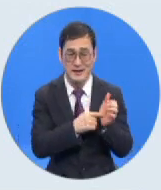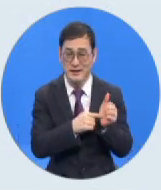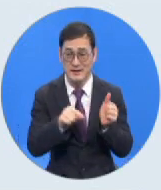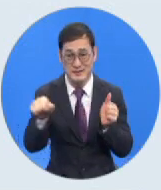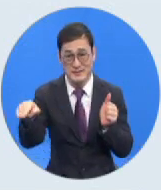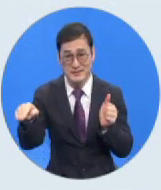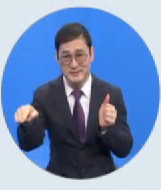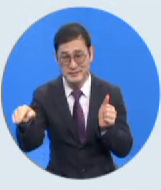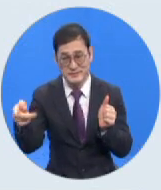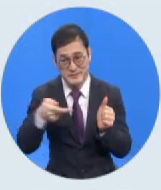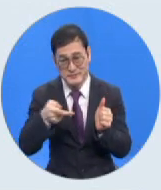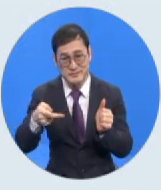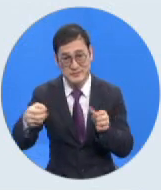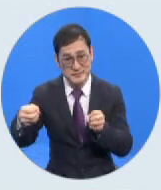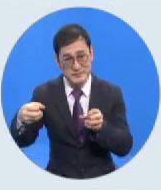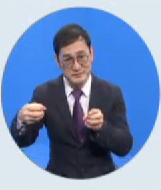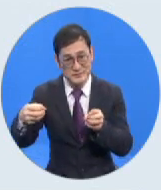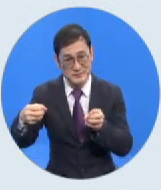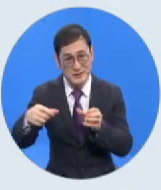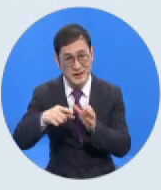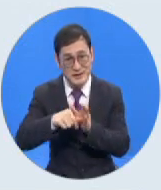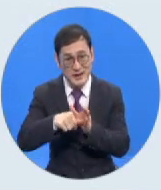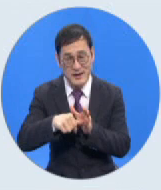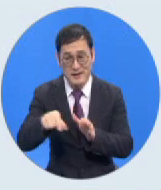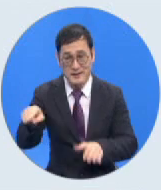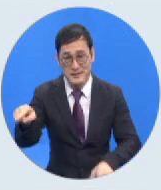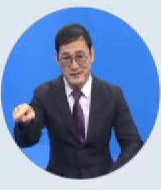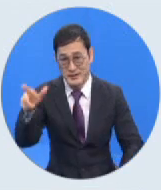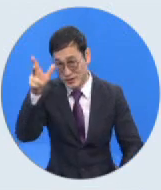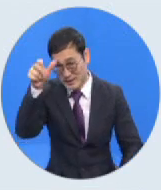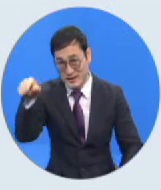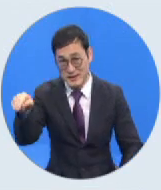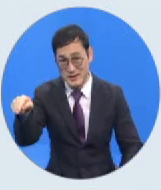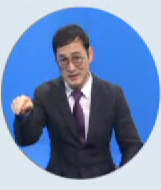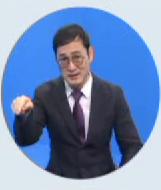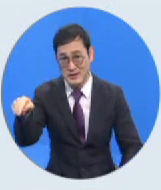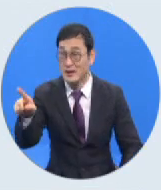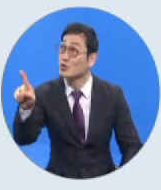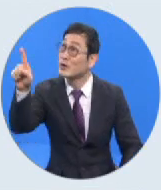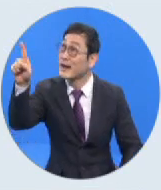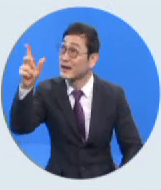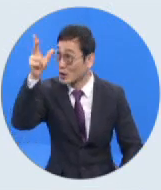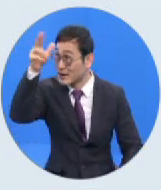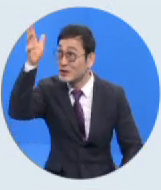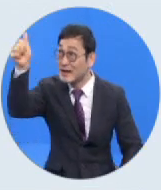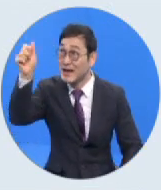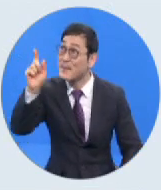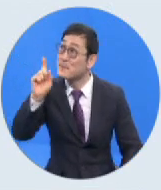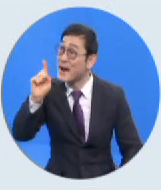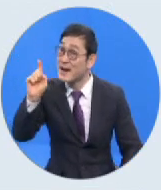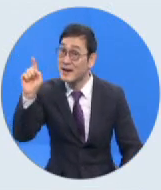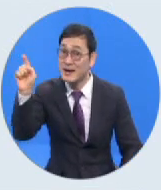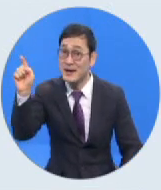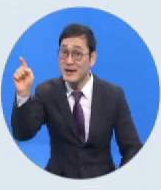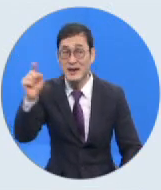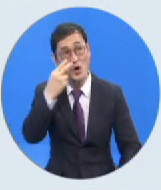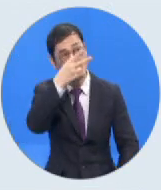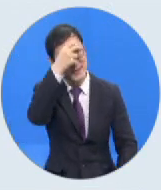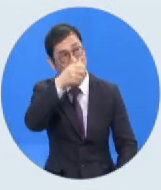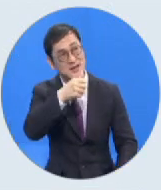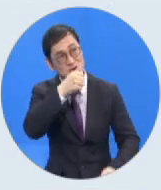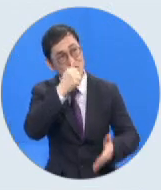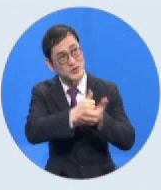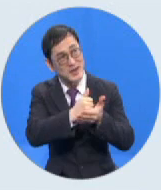나누는데 윤규근 총경은 민감용 청장의 발언, 결국 검찰의 무혐의가 문제가 있다,